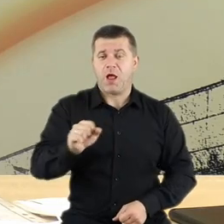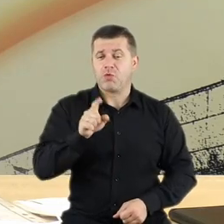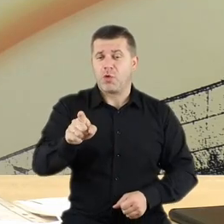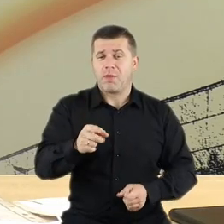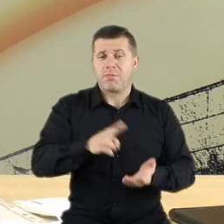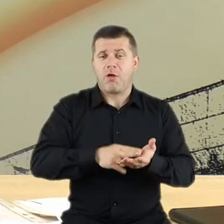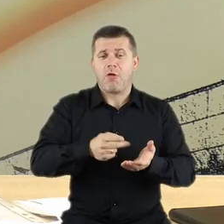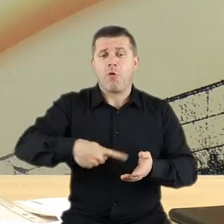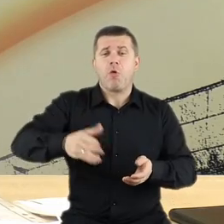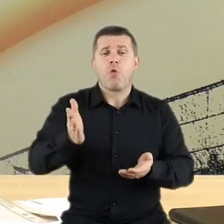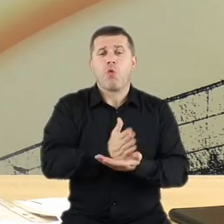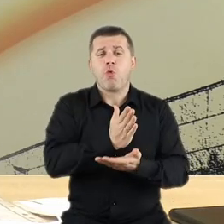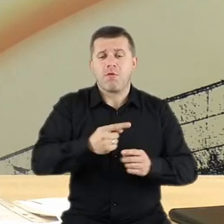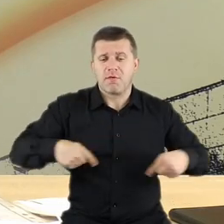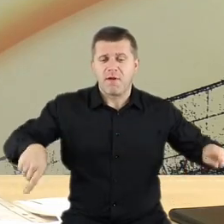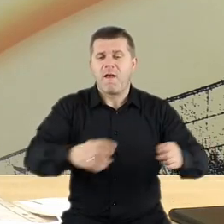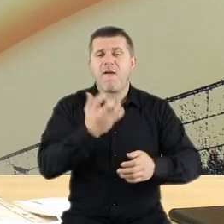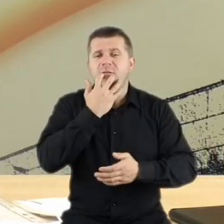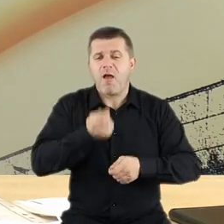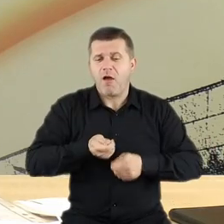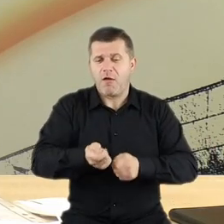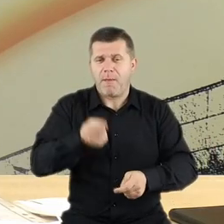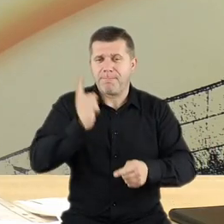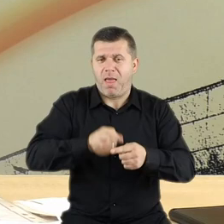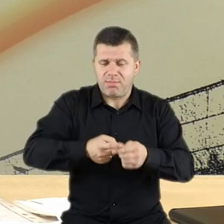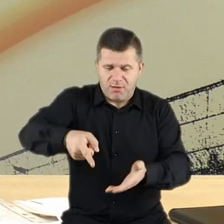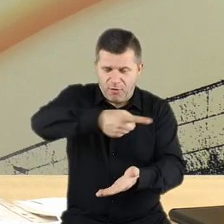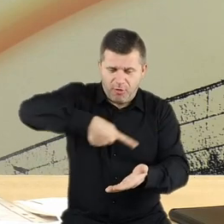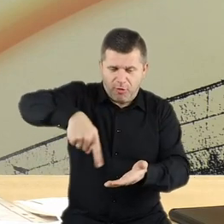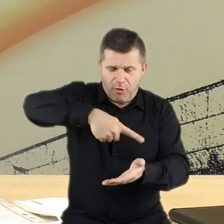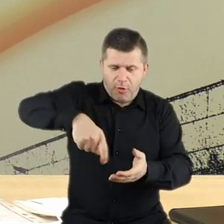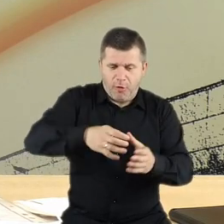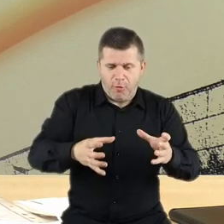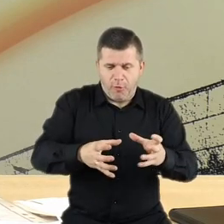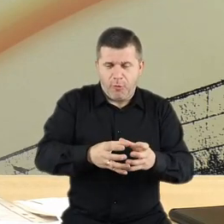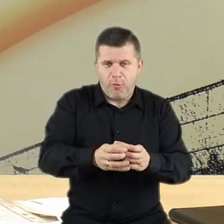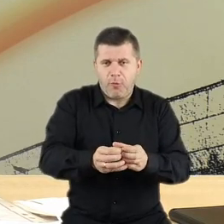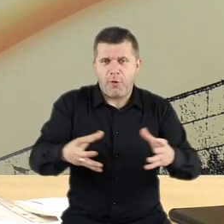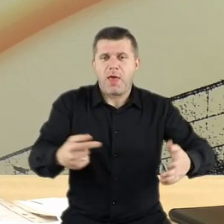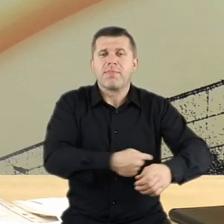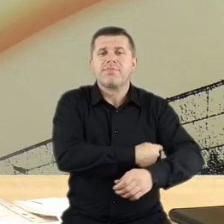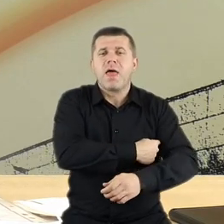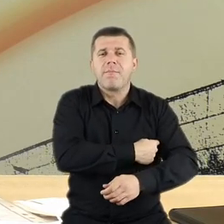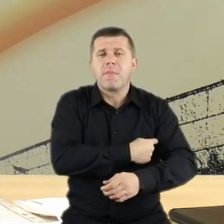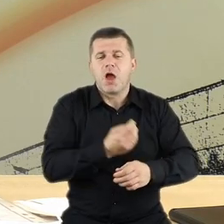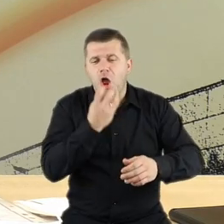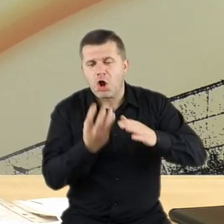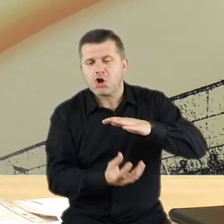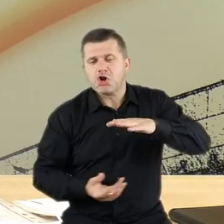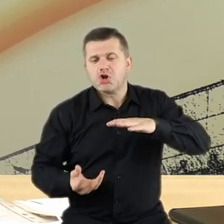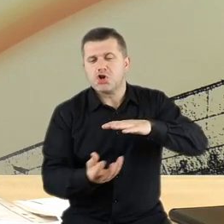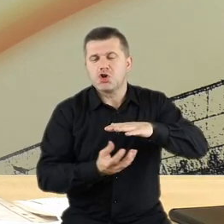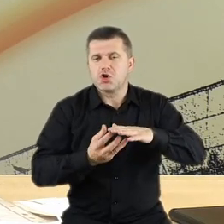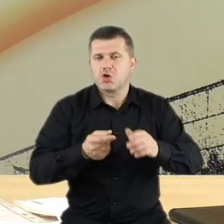węglowej takie kółka metalowe i mi się regulowały temperaturę palenia w pod kuchnią